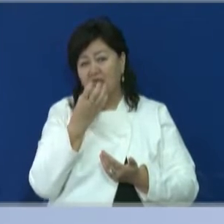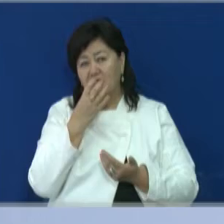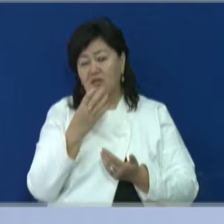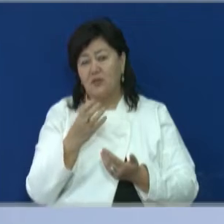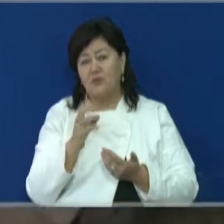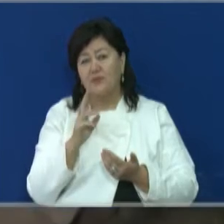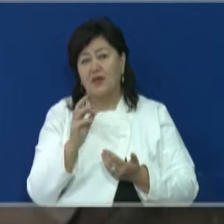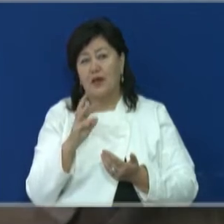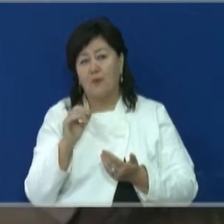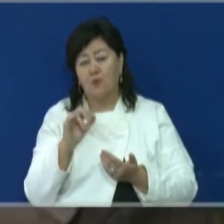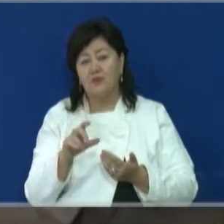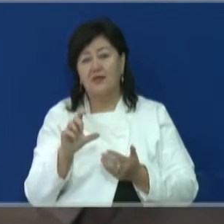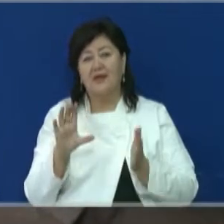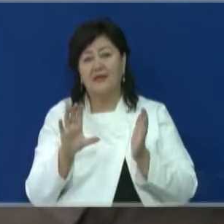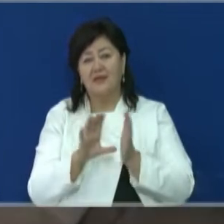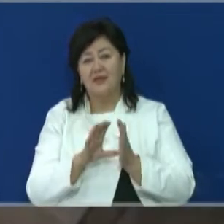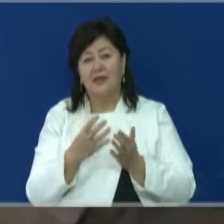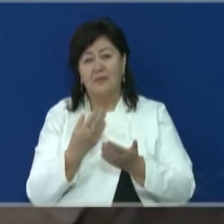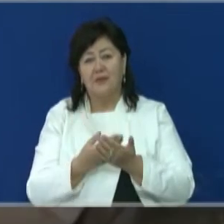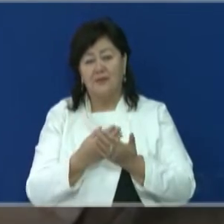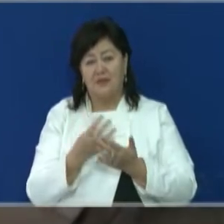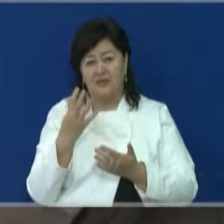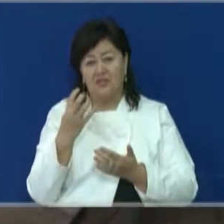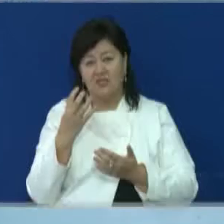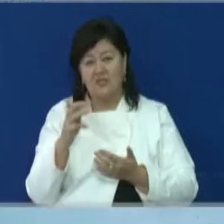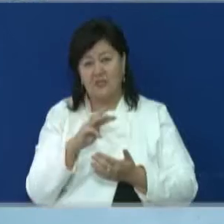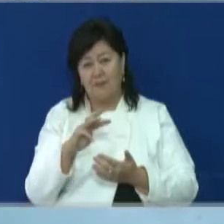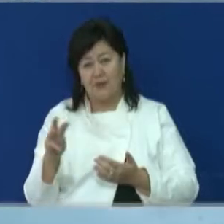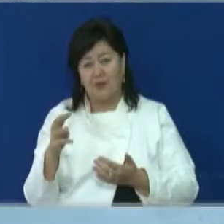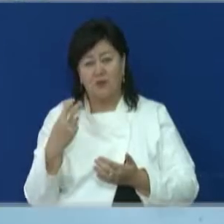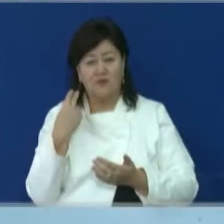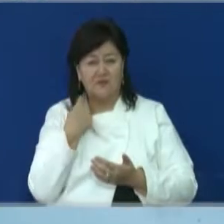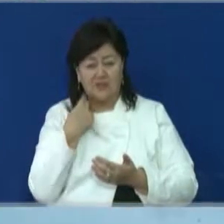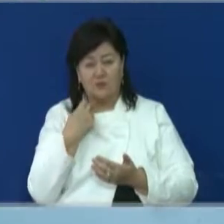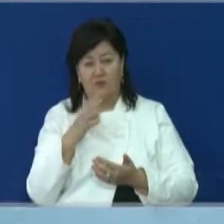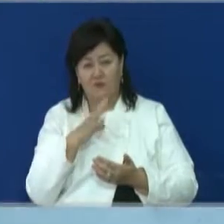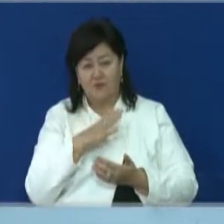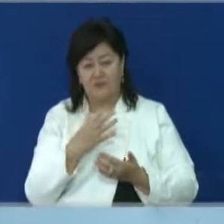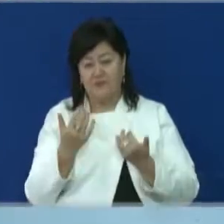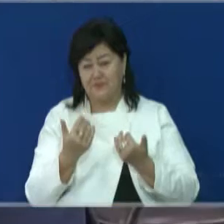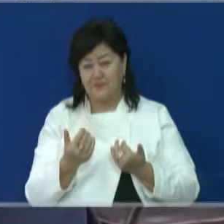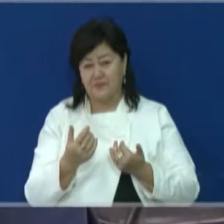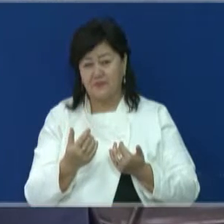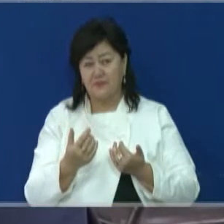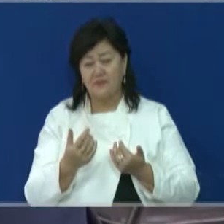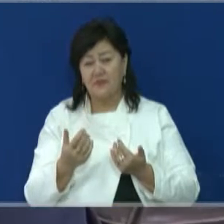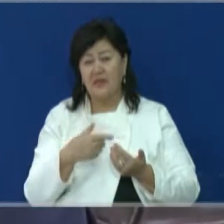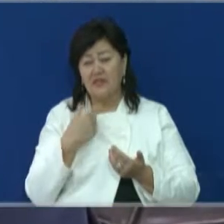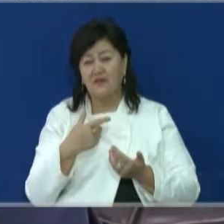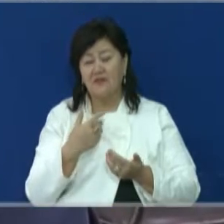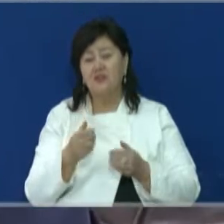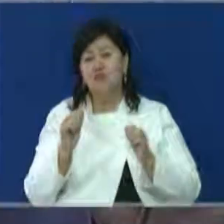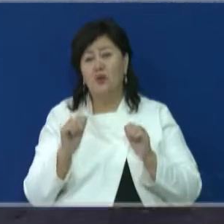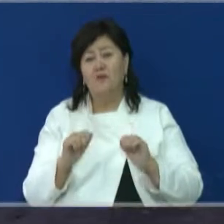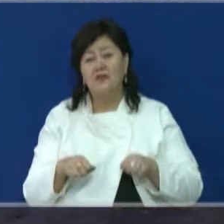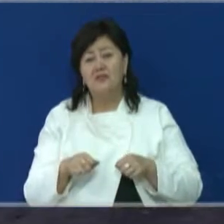көмір өндіруші кәсіпорынға шамамен 400 миллион теңге қарыз екенін, қарыз өтелмеген жағдайда көмірді жөнелтуге мәселелер туындауы